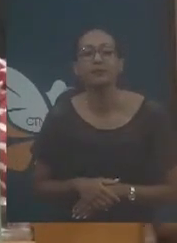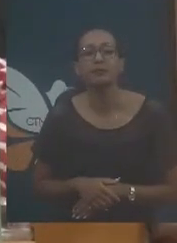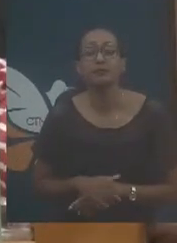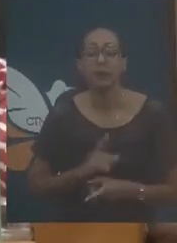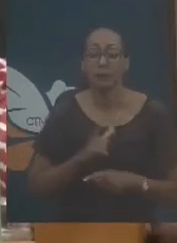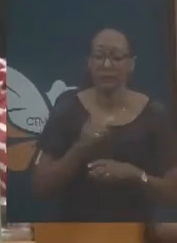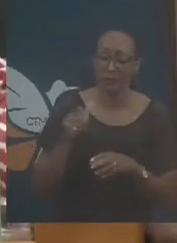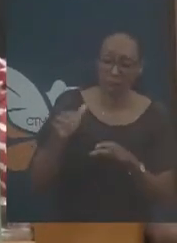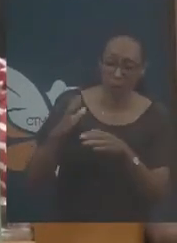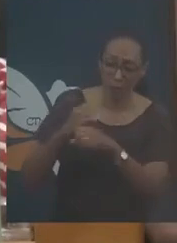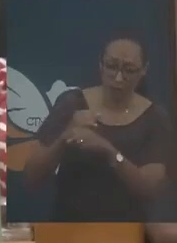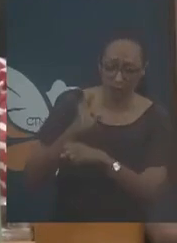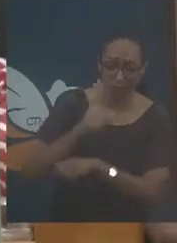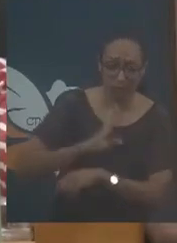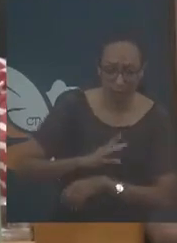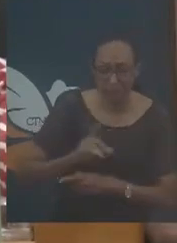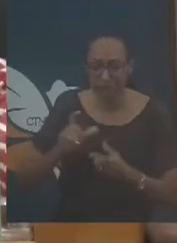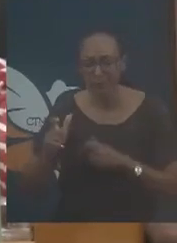de vérifier